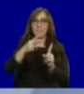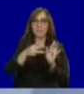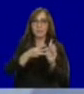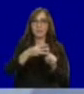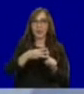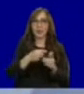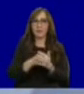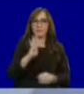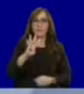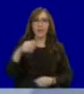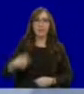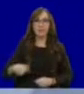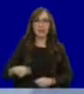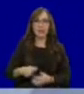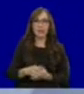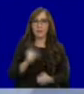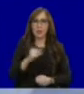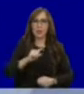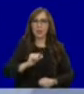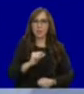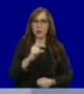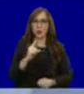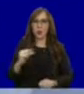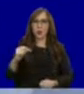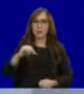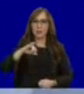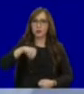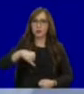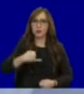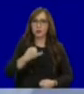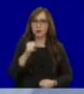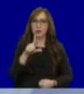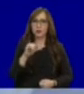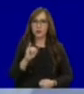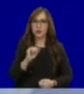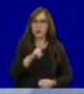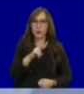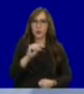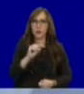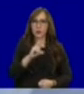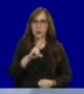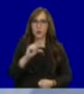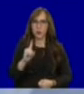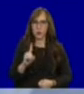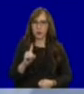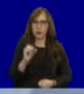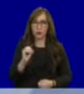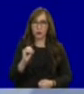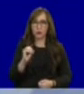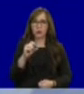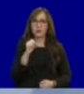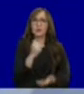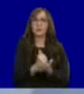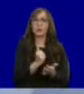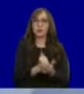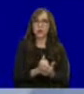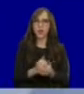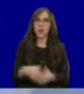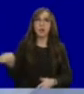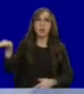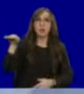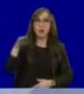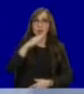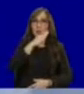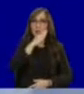dari bulan Juli 2020 sebenarnya zona hijau dan zona kuning di berbagai macam daerah itu